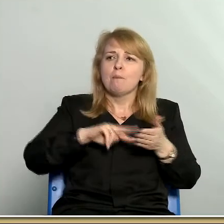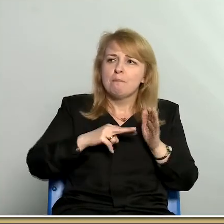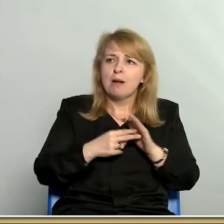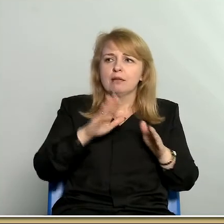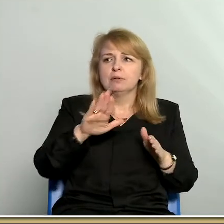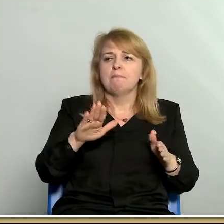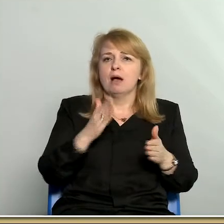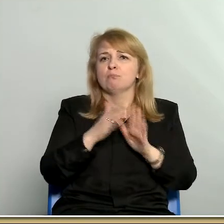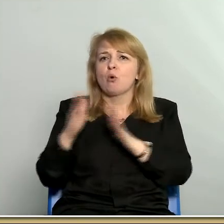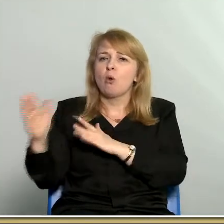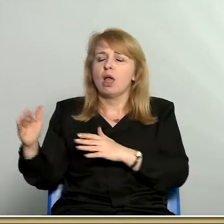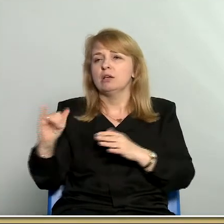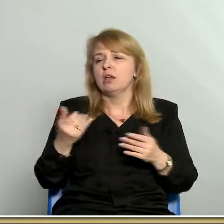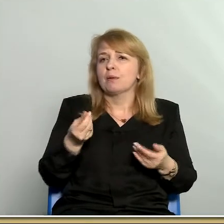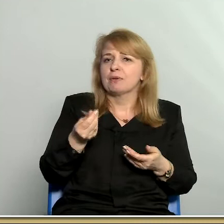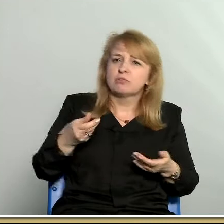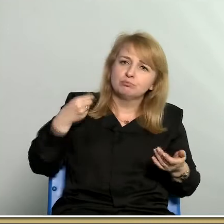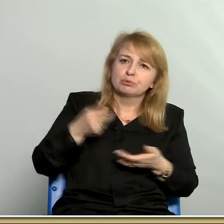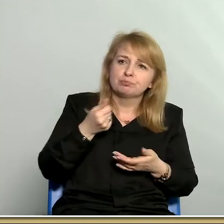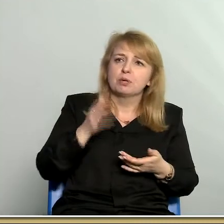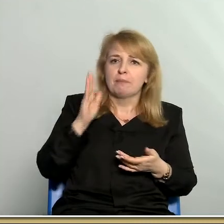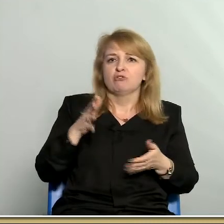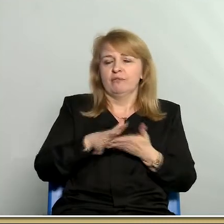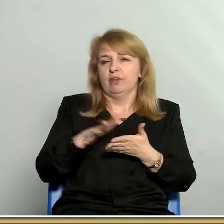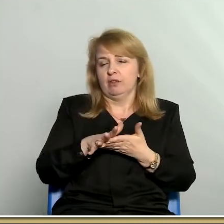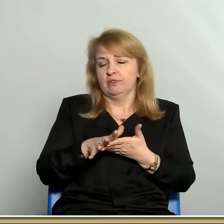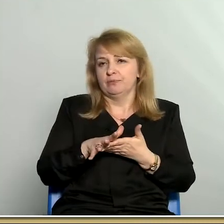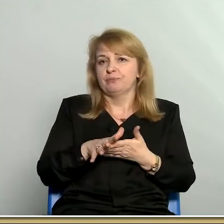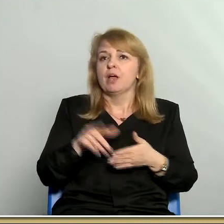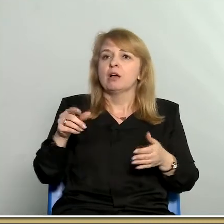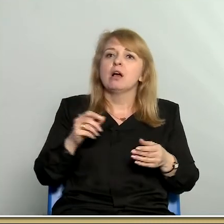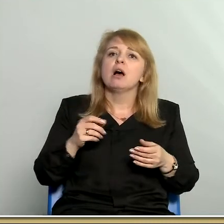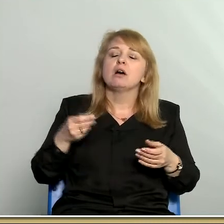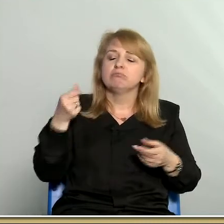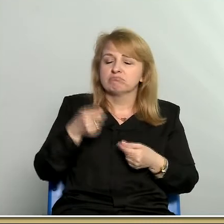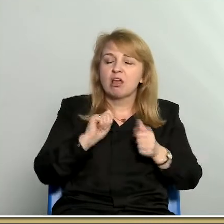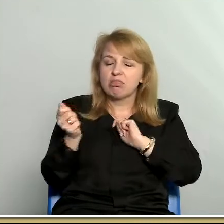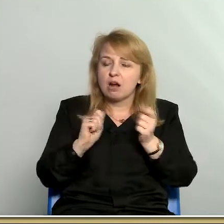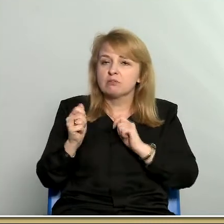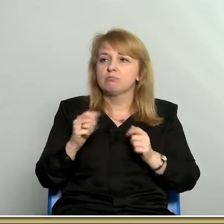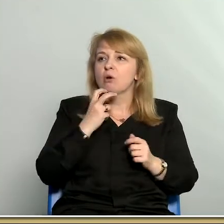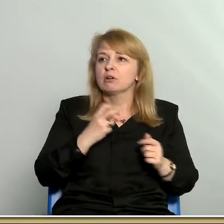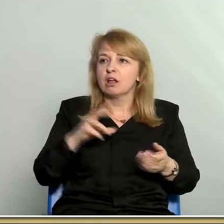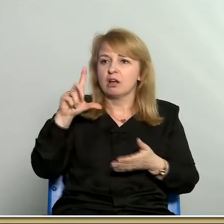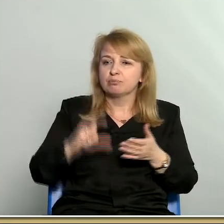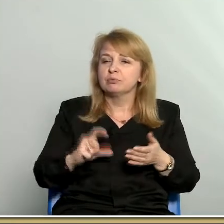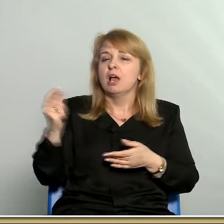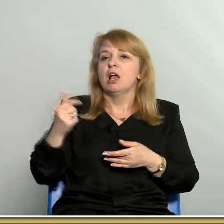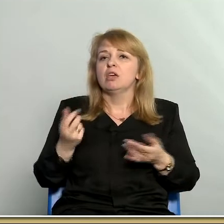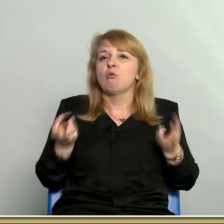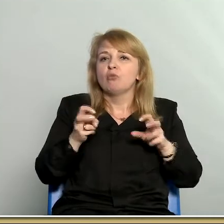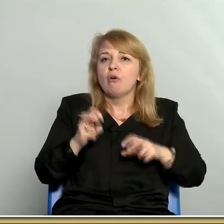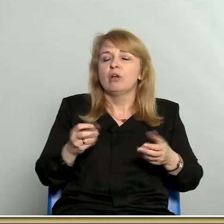od tego, gdzie mamy najwięcej pieniędzy do tego, gdzie mamy pieniędzy najmniej. Transport, gospodarka niskoemisyjna, badanie rozwój, innowacyjność i